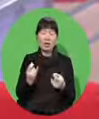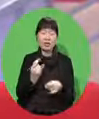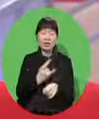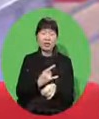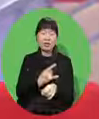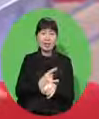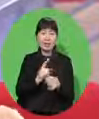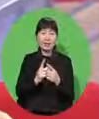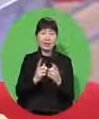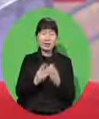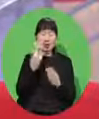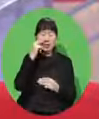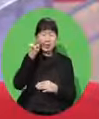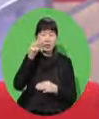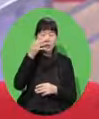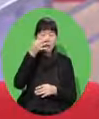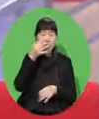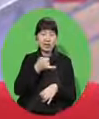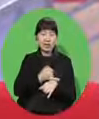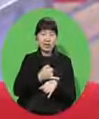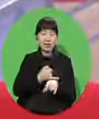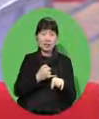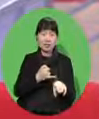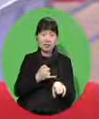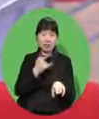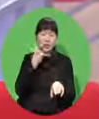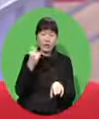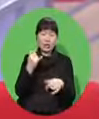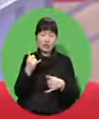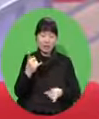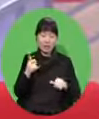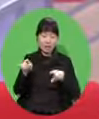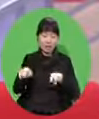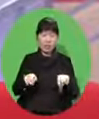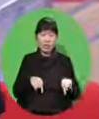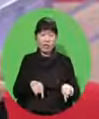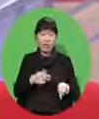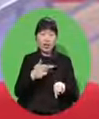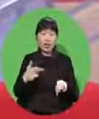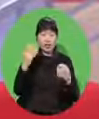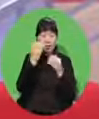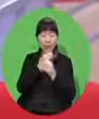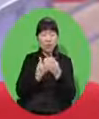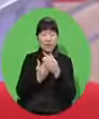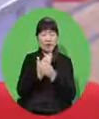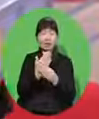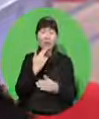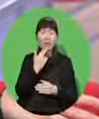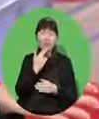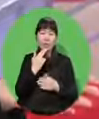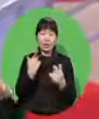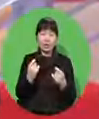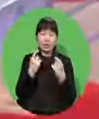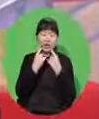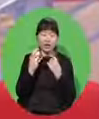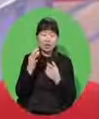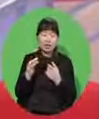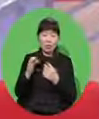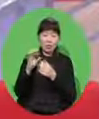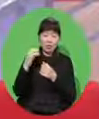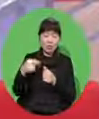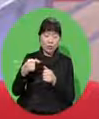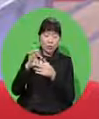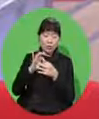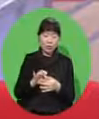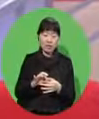했다라고 직접 눈으로 보여주시는 게 아무래도 부모와 자식 간에도 네. 크게 오해가 생기지 않고 그런 용돈 교육을 좀 꾸준하게